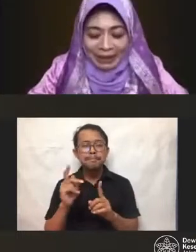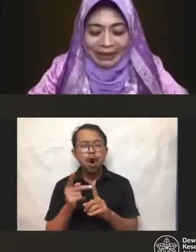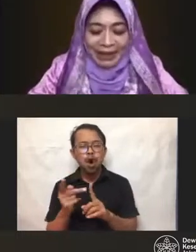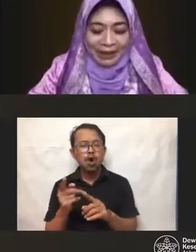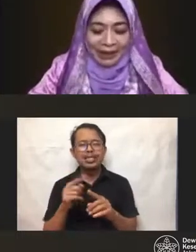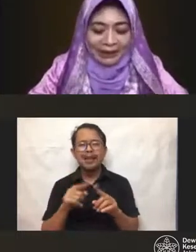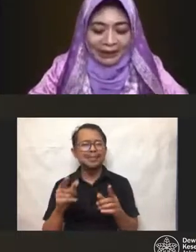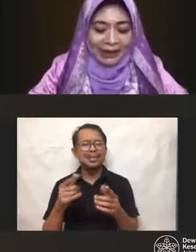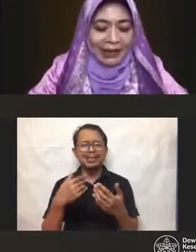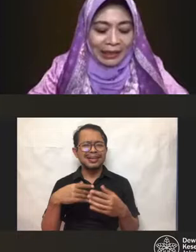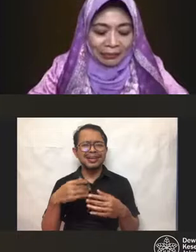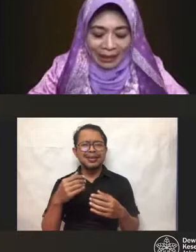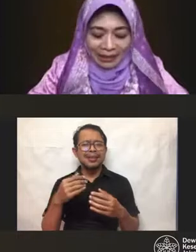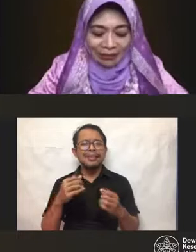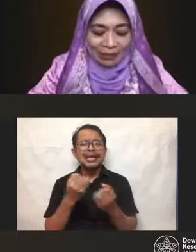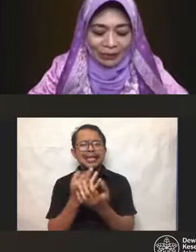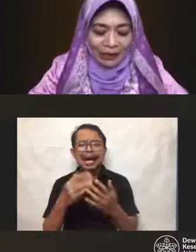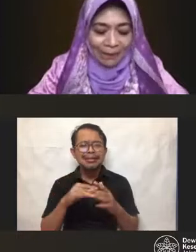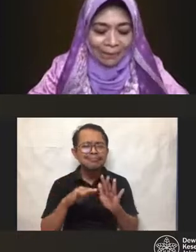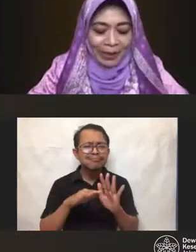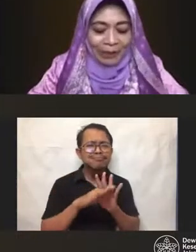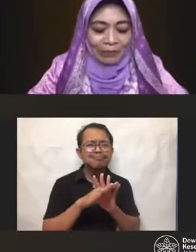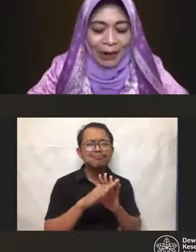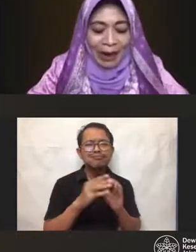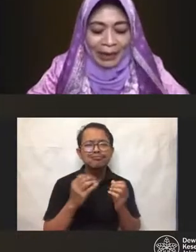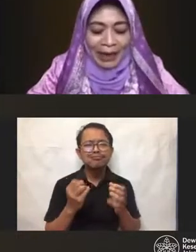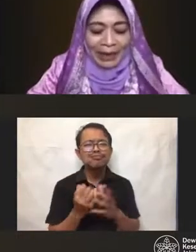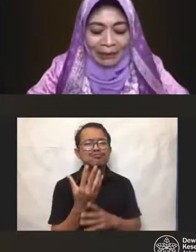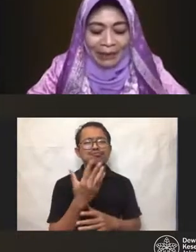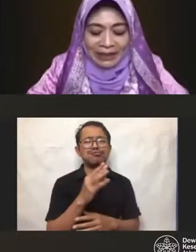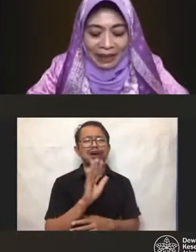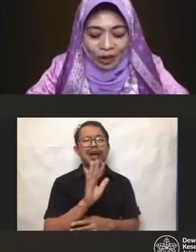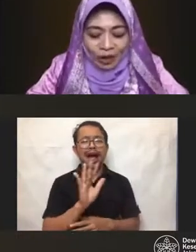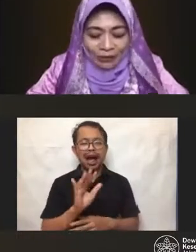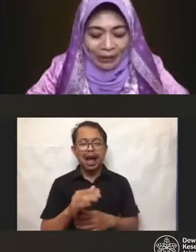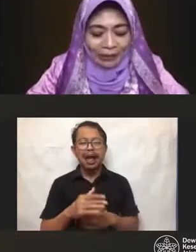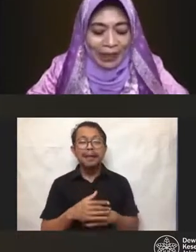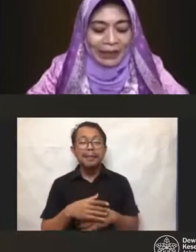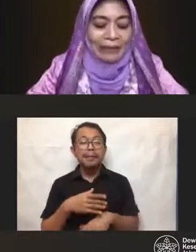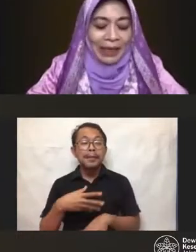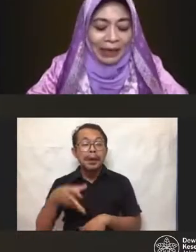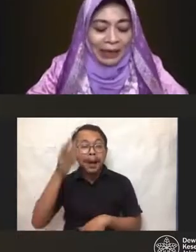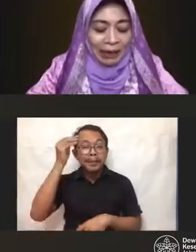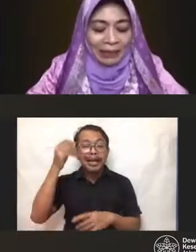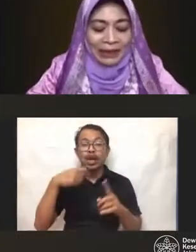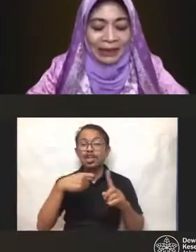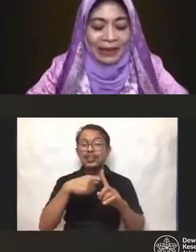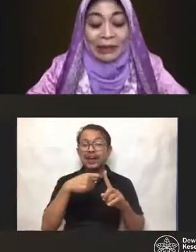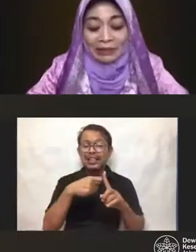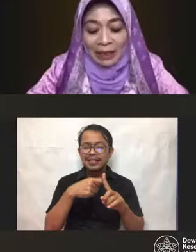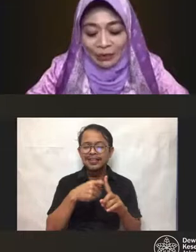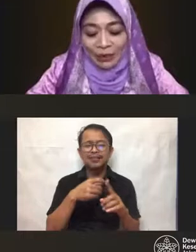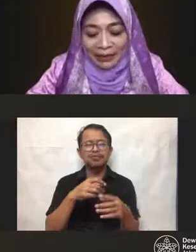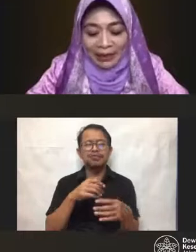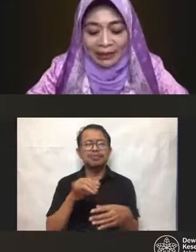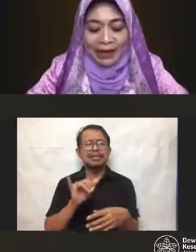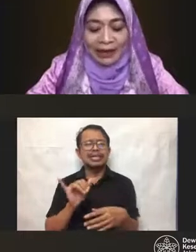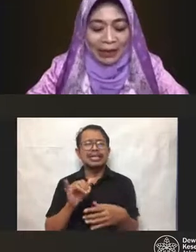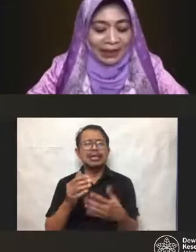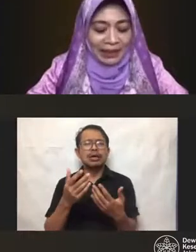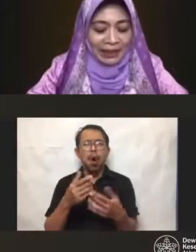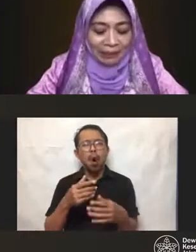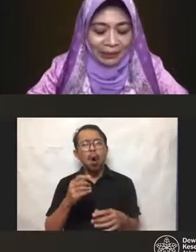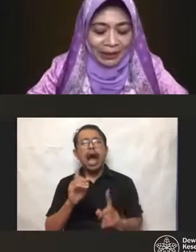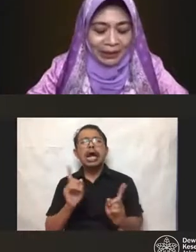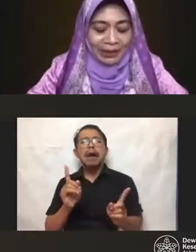tumbuhnya kesejahteraan dan kebahagiaan manusia. Pemahaman agama secara konservatif hanya melihat agama sekedar menyembah Tuhan dalam